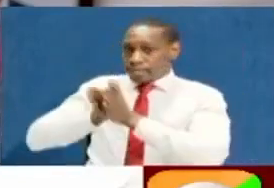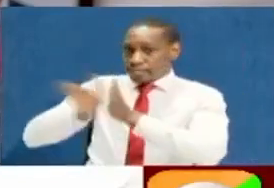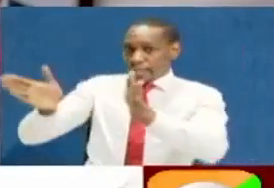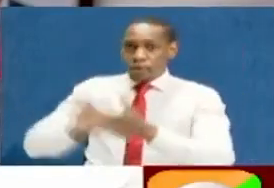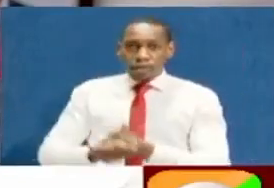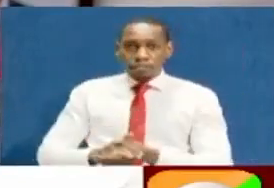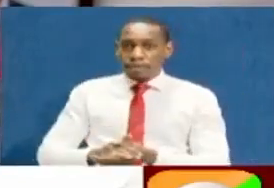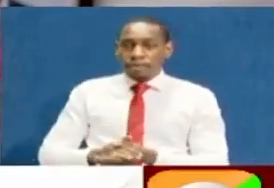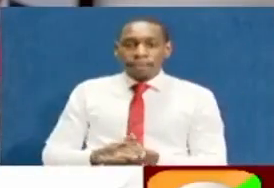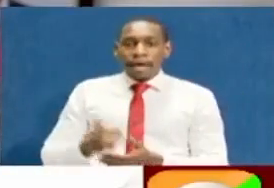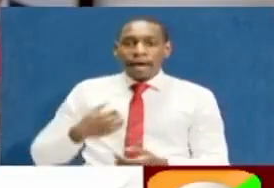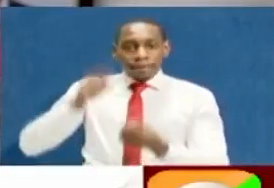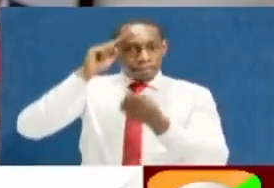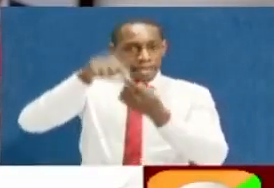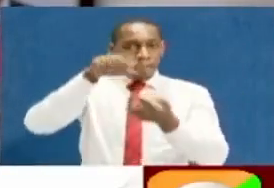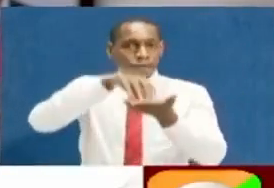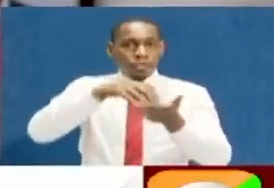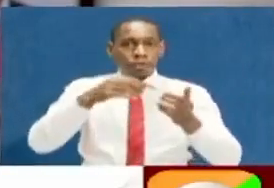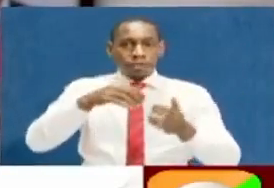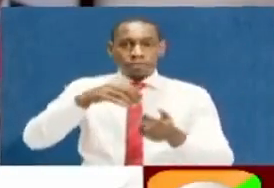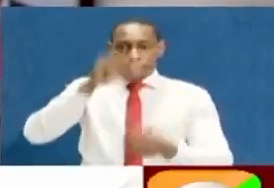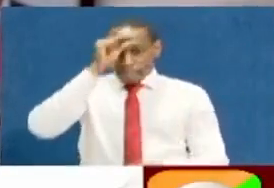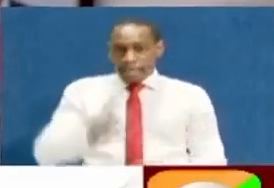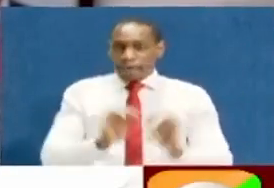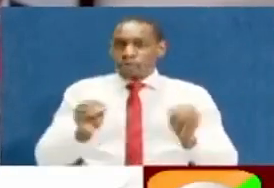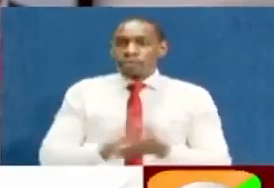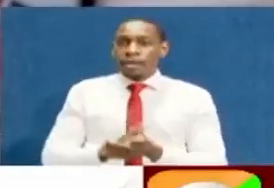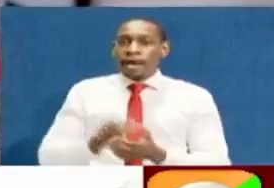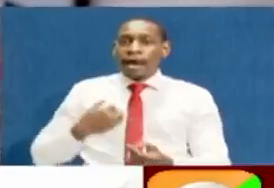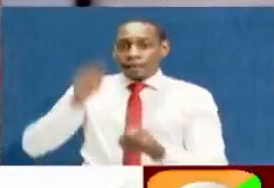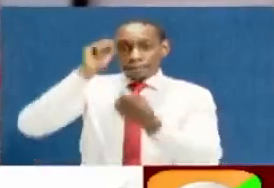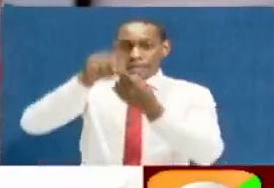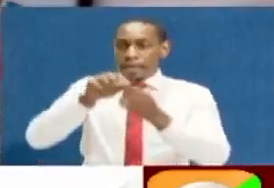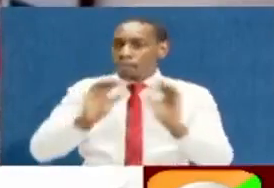Jemedari hana haja na kiti ya governor, hana haja na kiti